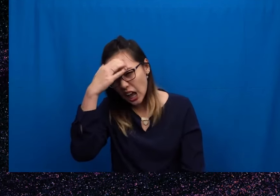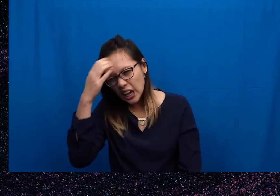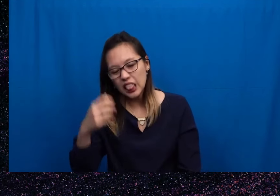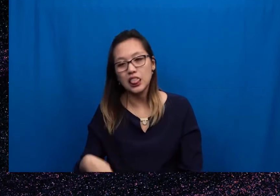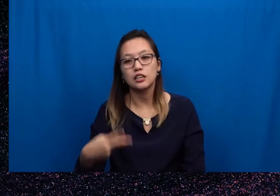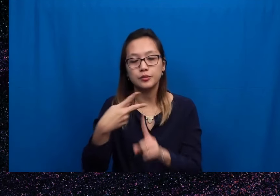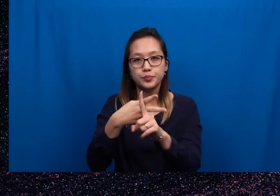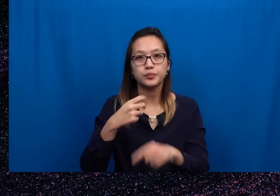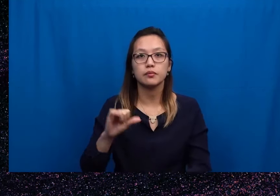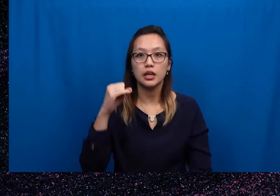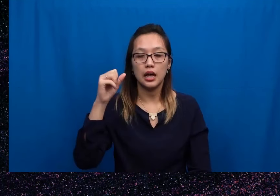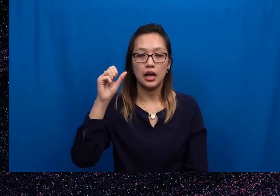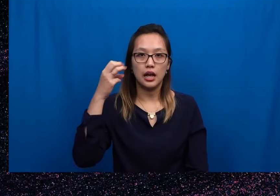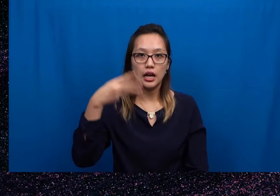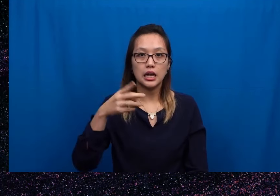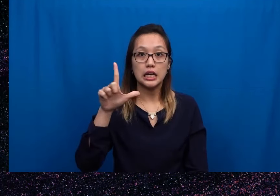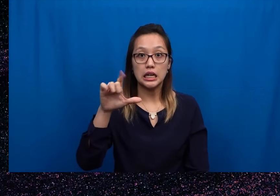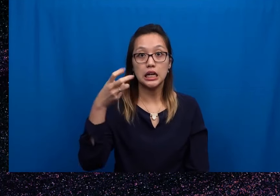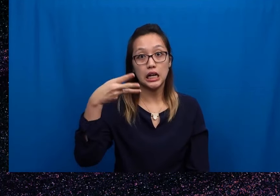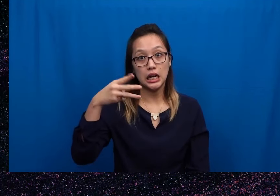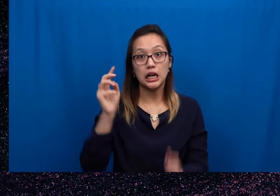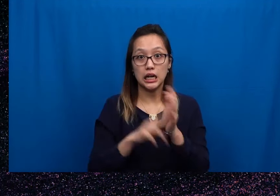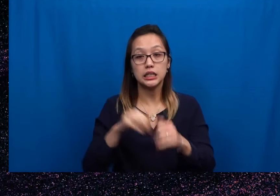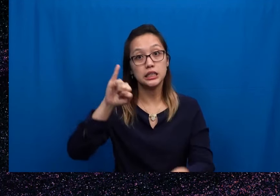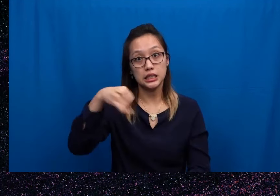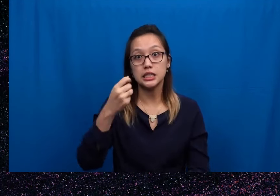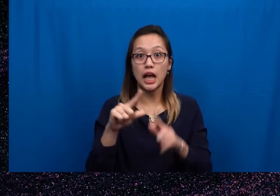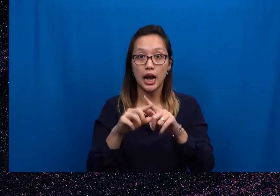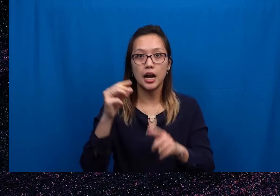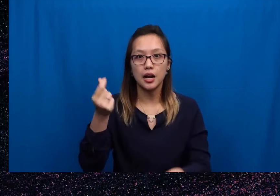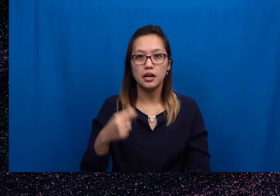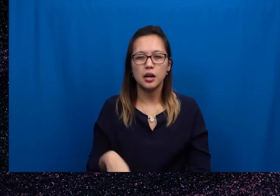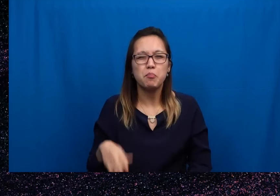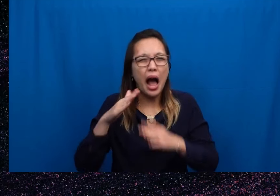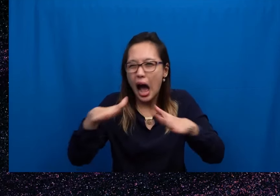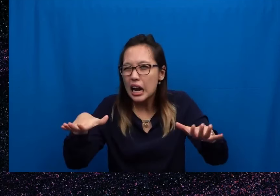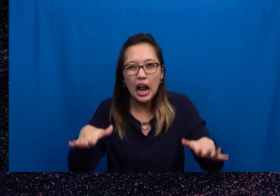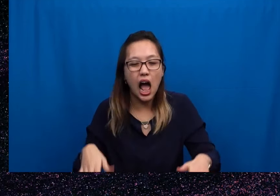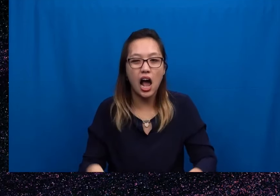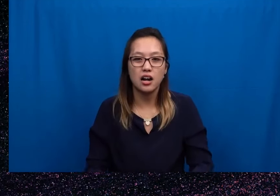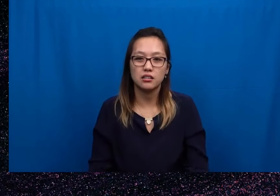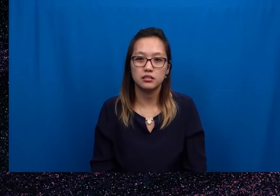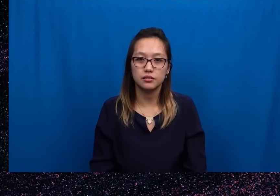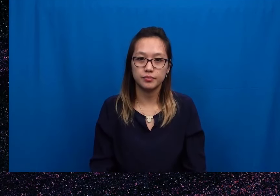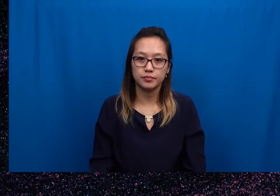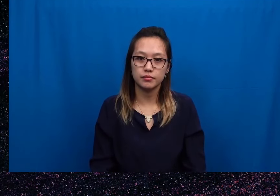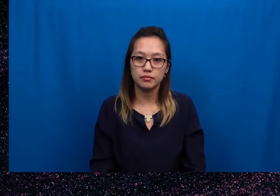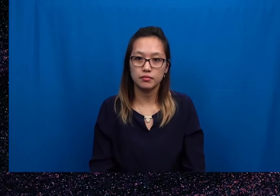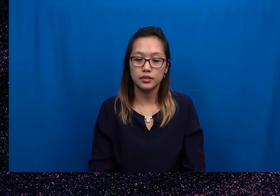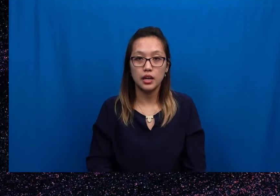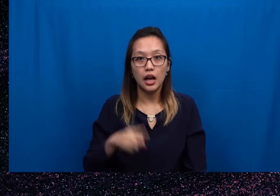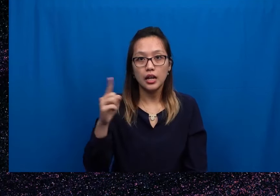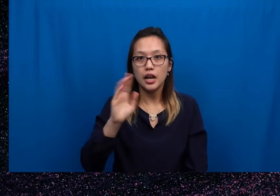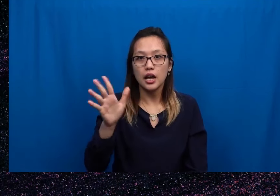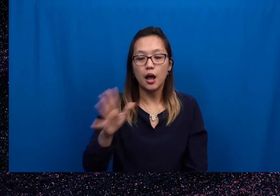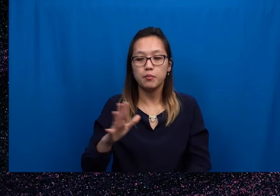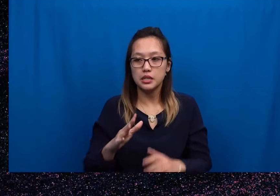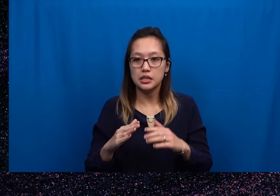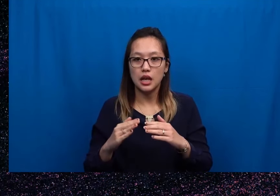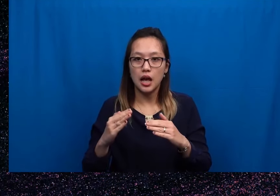serta karirnya sepertinya mentok. Dia tidak bisa melebihi apa yang sudah